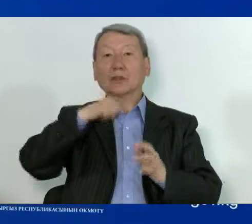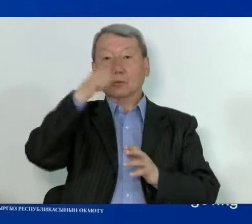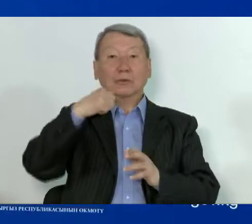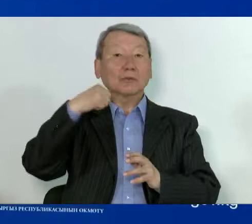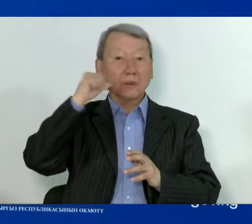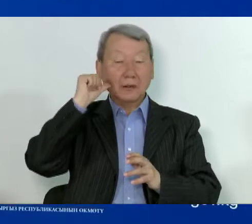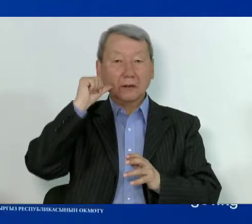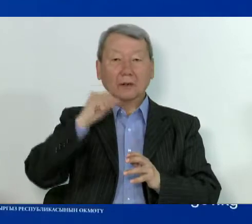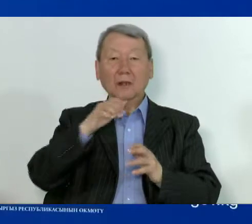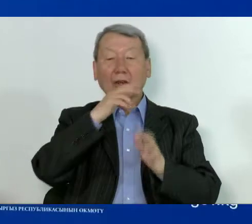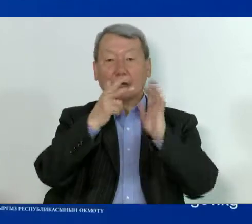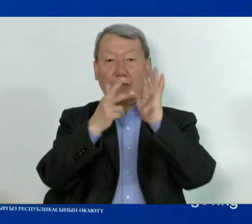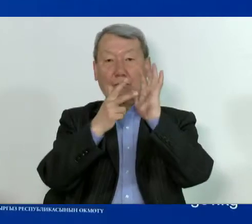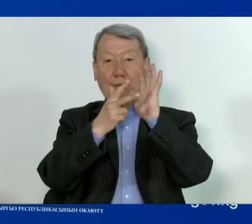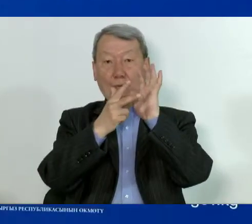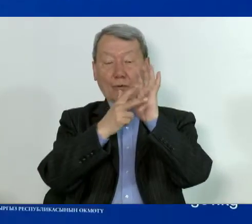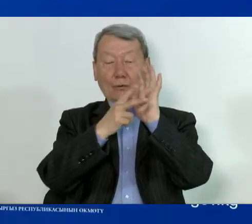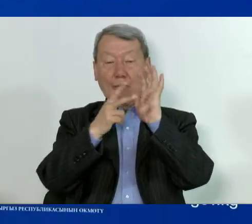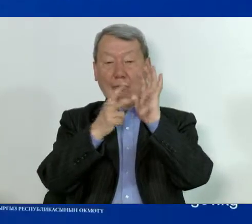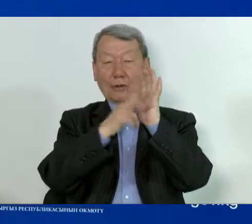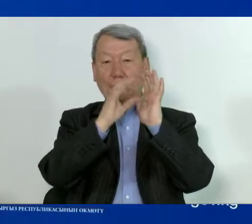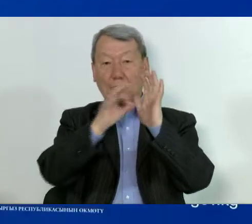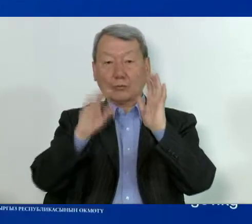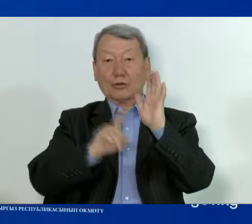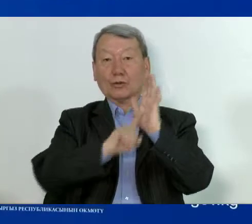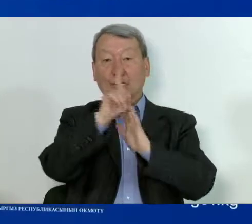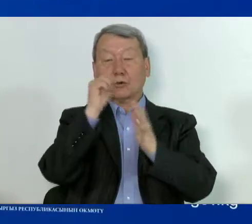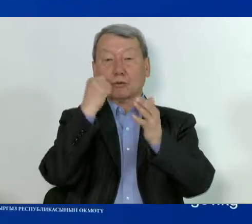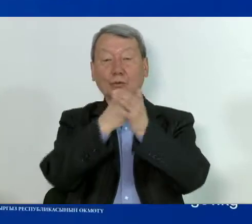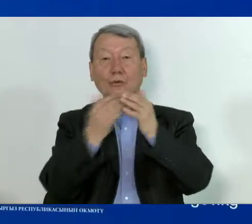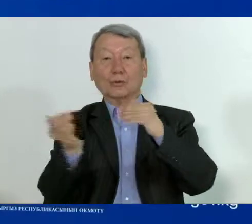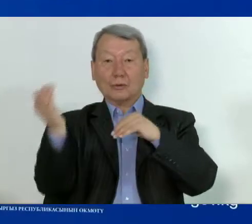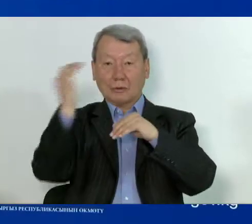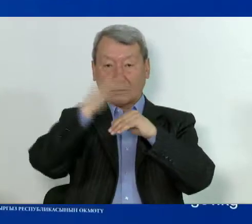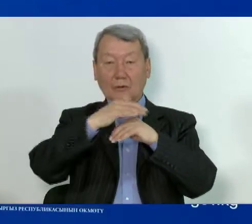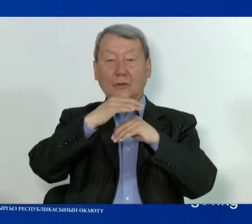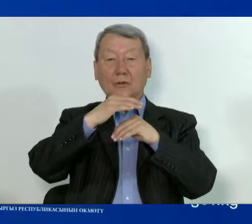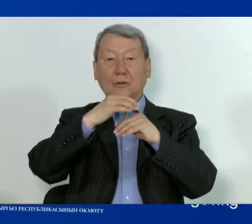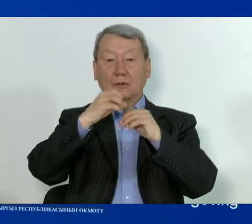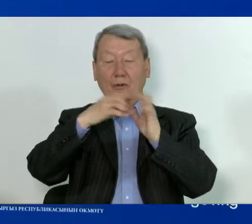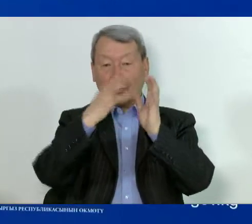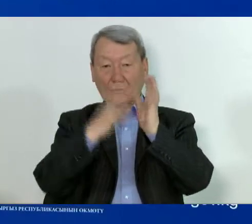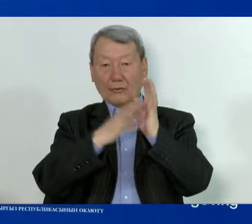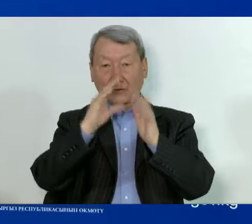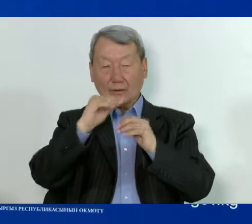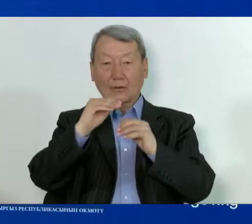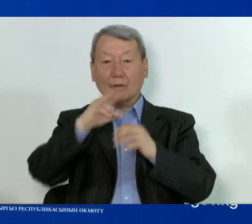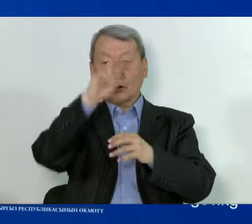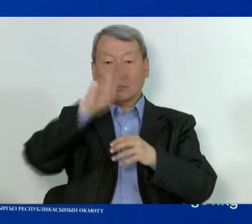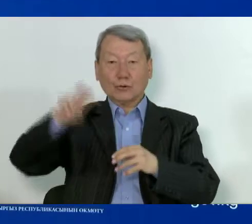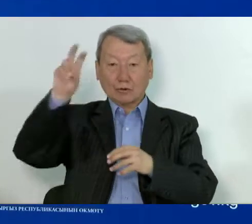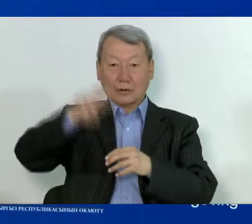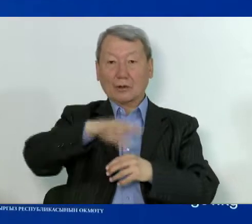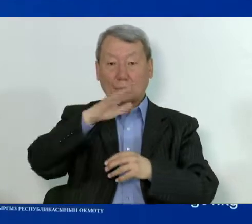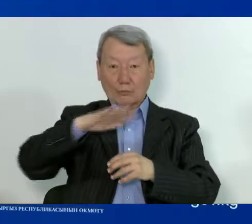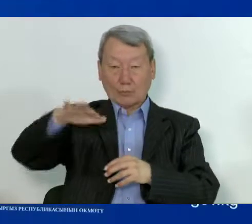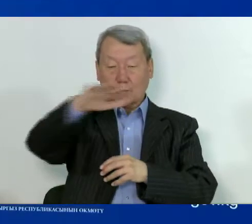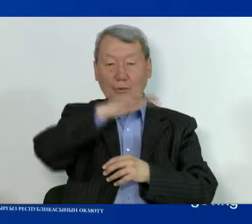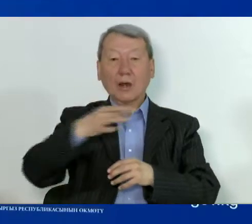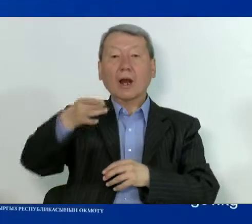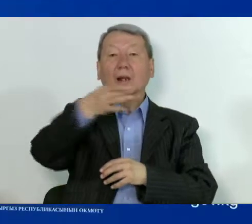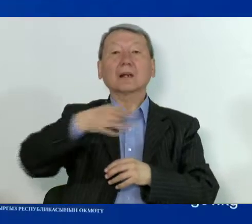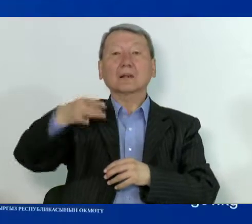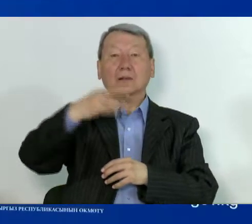9 апрель 2020 жылы саат 8:00 баштап кечки саат 19:00 чейин Бишкек шаарынын аймагында